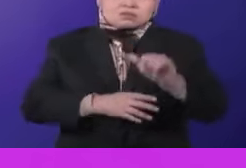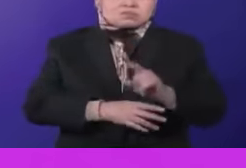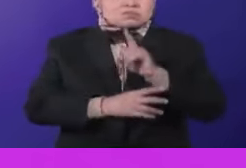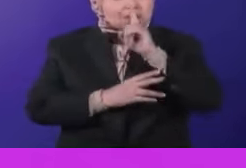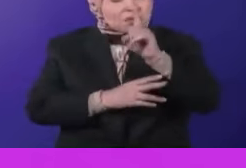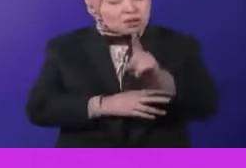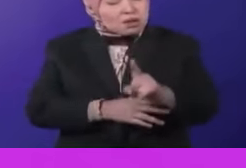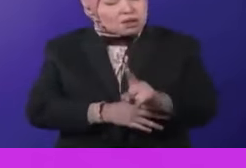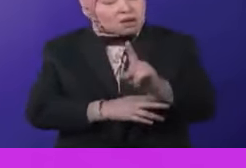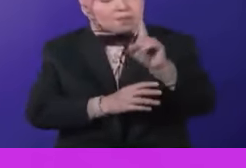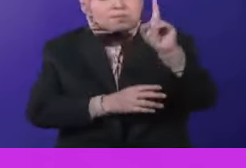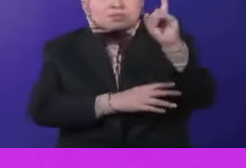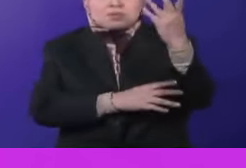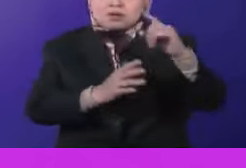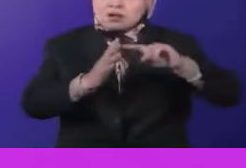أموالكم لا